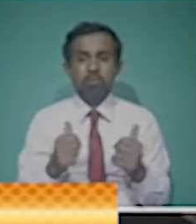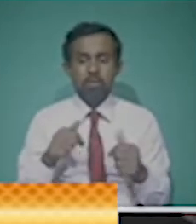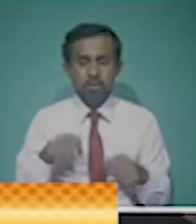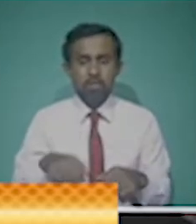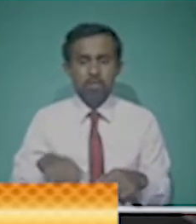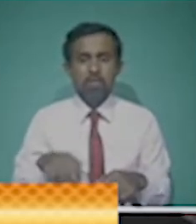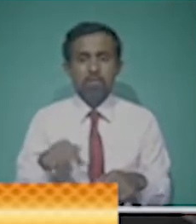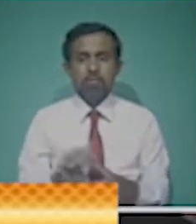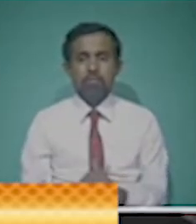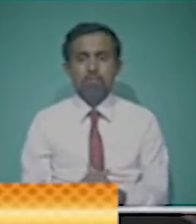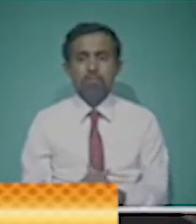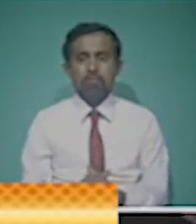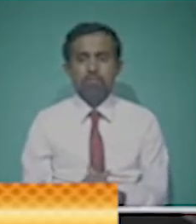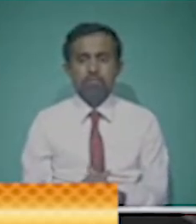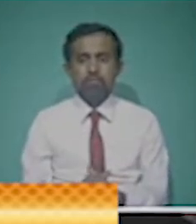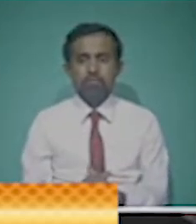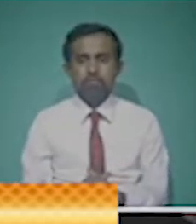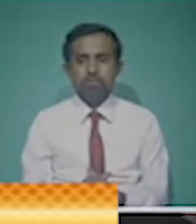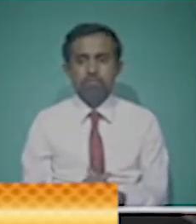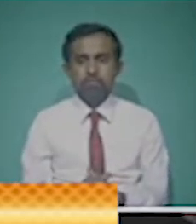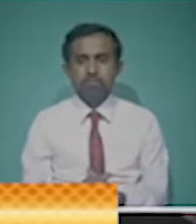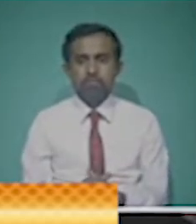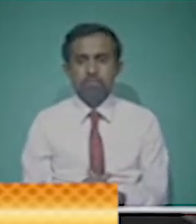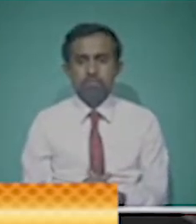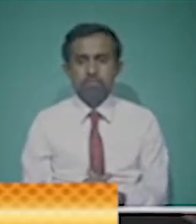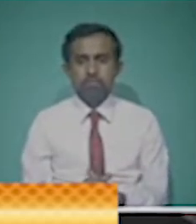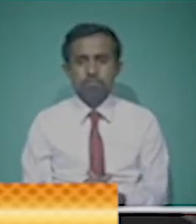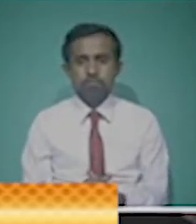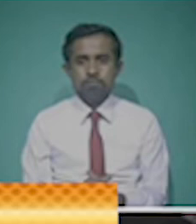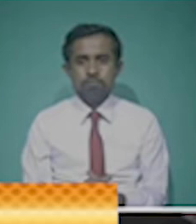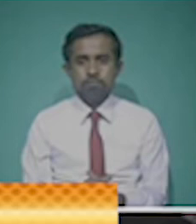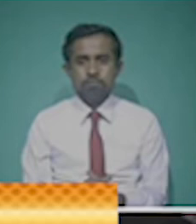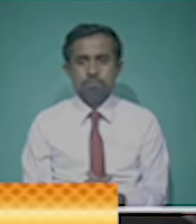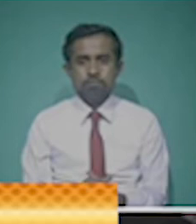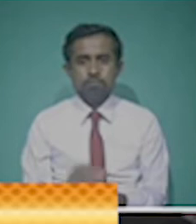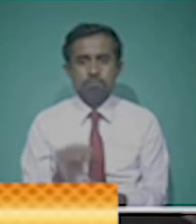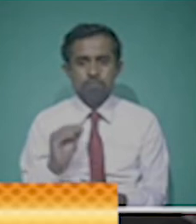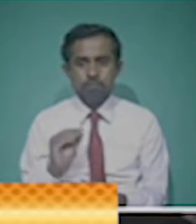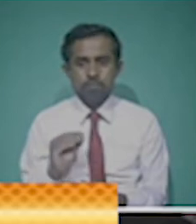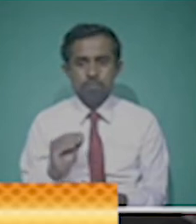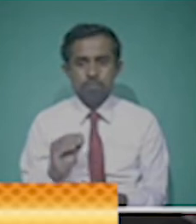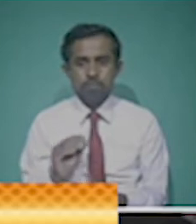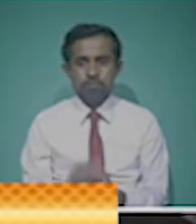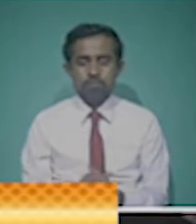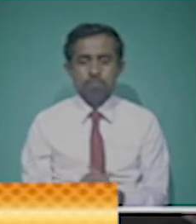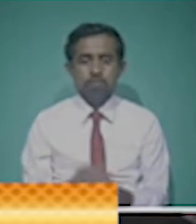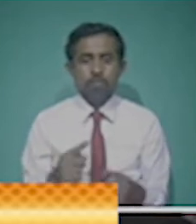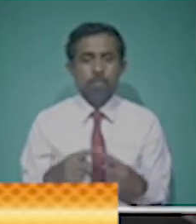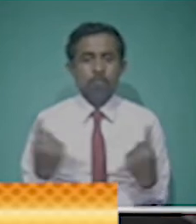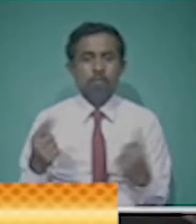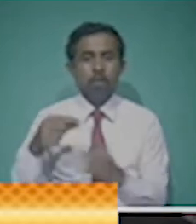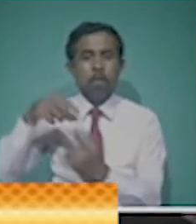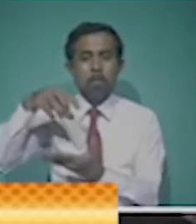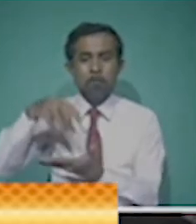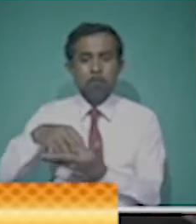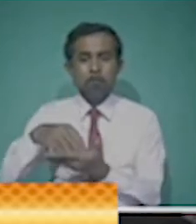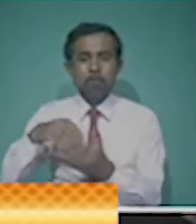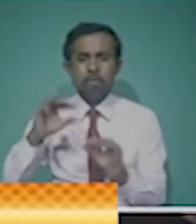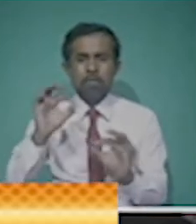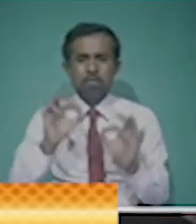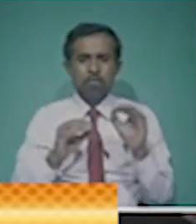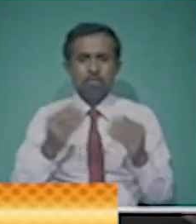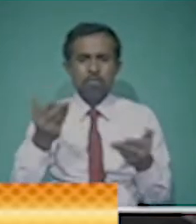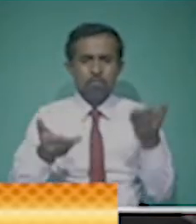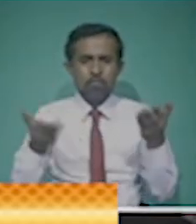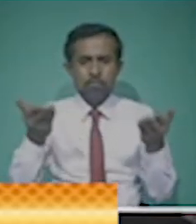இன்று வீடுகள் கூட நல்லாக இருக்கின்றார்கள். ஆனால் பெருந்தோட்ட மக்கள் அதை விட மோசமான ஒரு சூழ்நிலையிலே வாழ்வதை நாங்கள் அவதானிக்கக்கூடியதாக